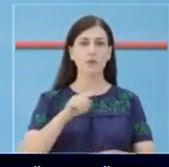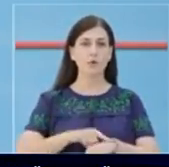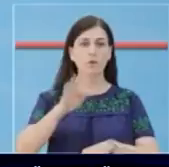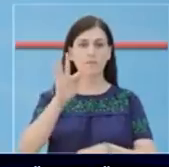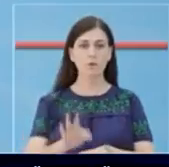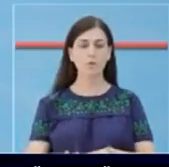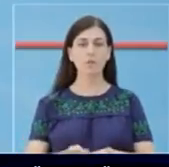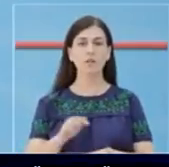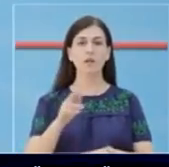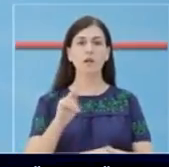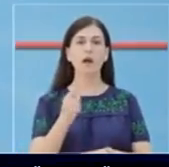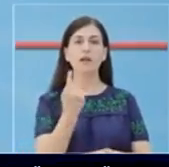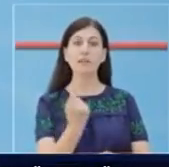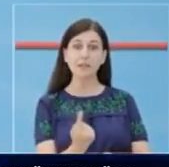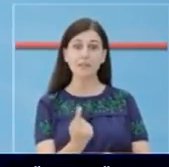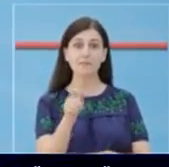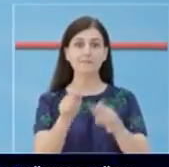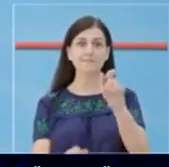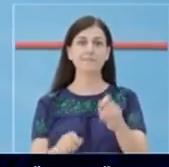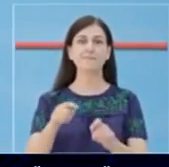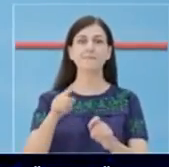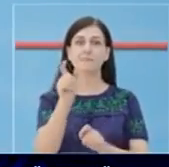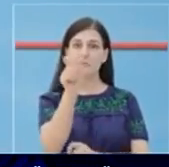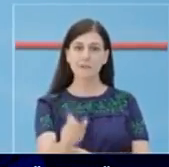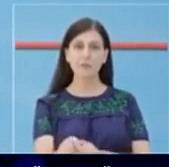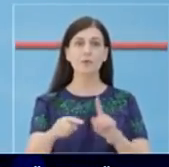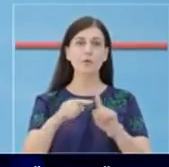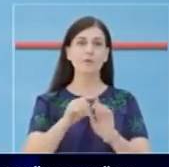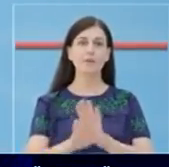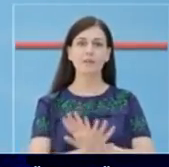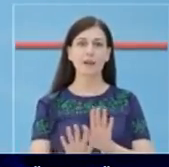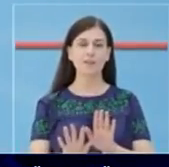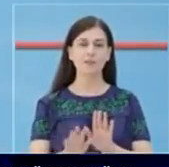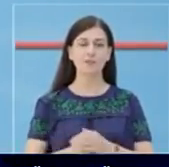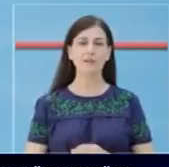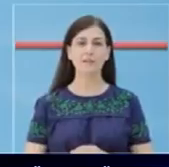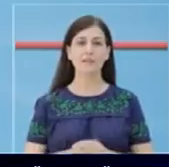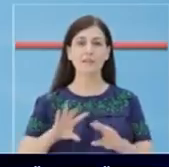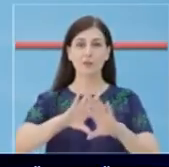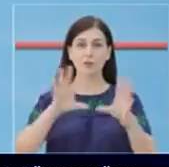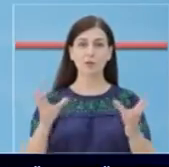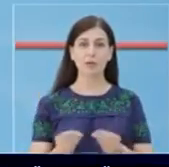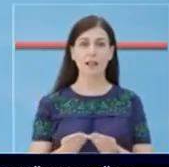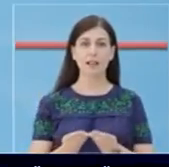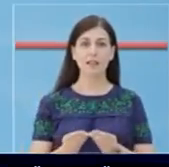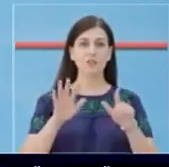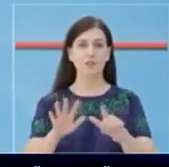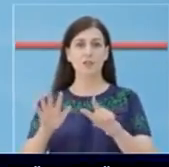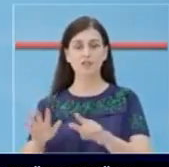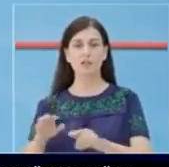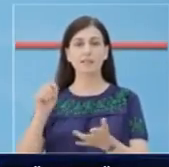Në 24 orët e fundit është konfirmuar vetëm një rast pozitiv me COVID-19 në Tiranë.